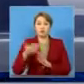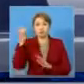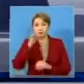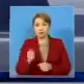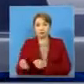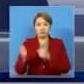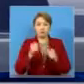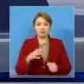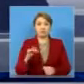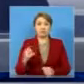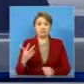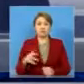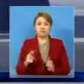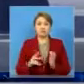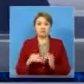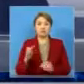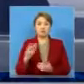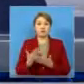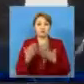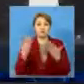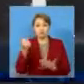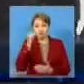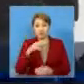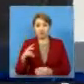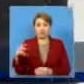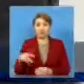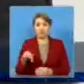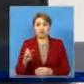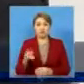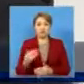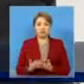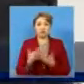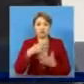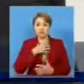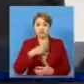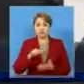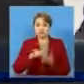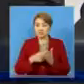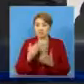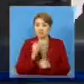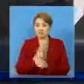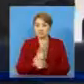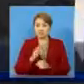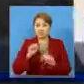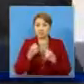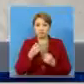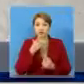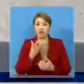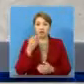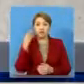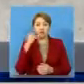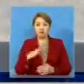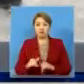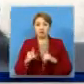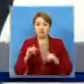грузов составлял 473 тонны, то в текущем году уже 2000 тонн. Важнейшей задачей является качественная зимняя экипировка персонала и